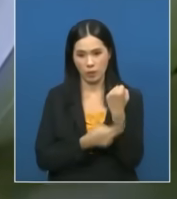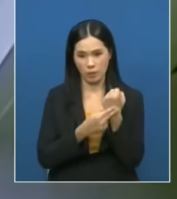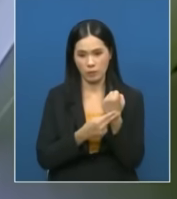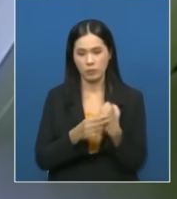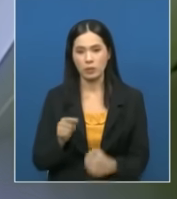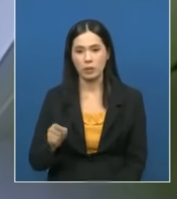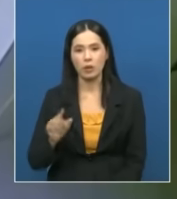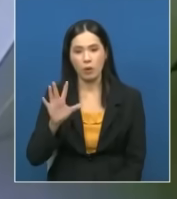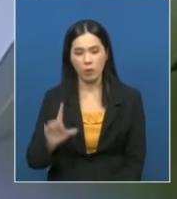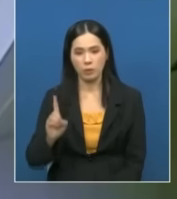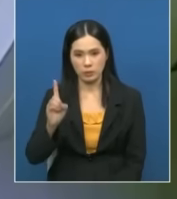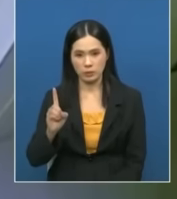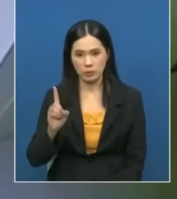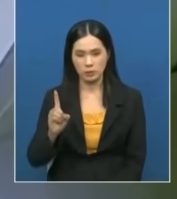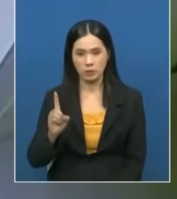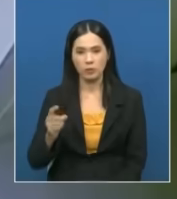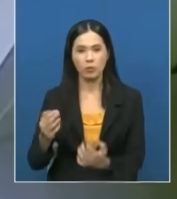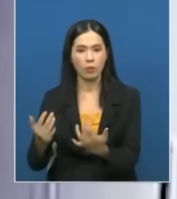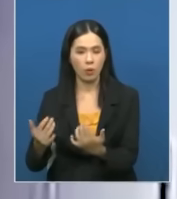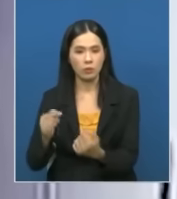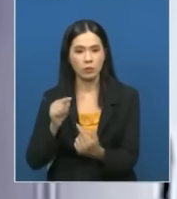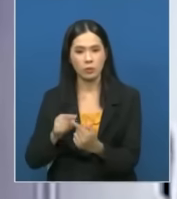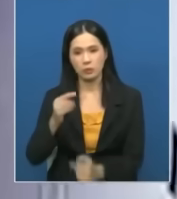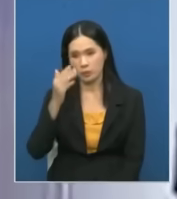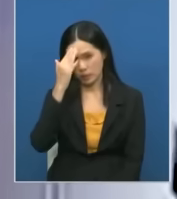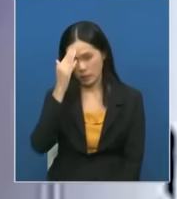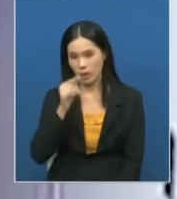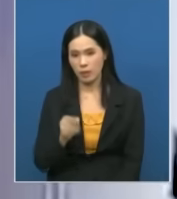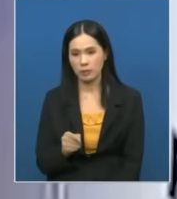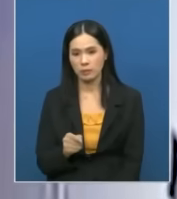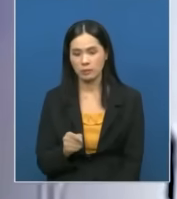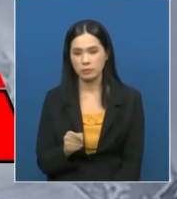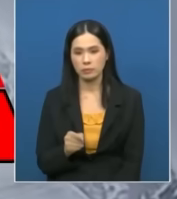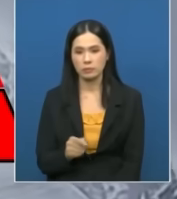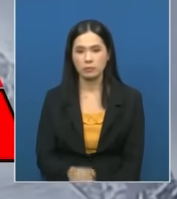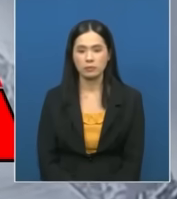ดียวกันมีอีกคนนึงไปยืนรออยู่ตรงปากทางอะค่ะ